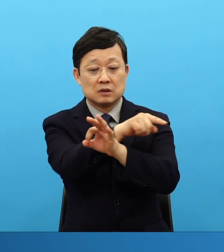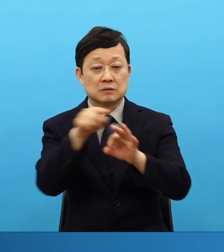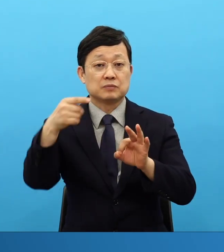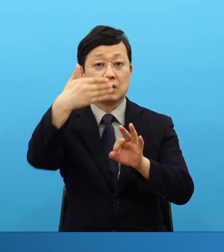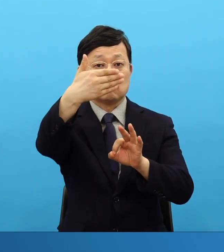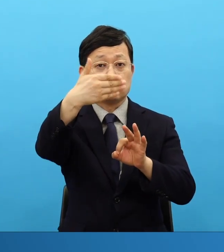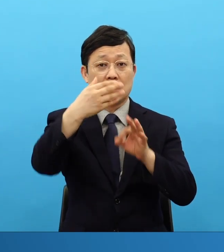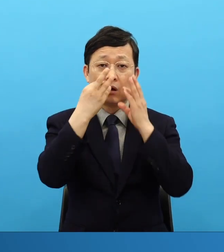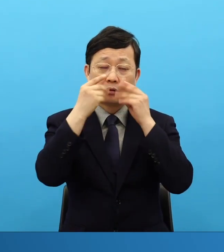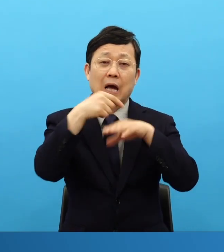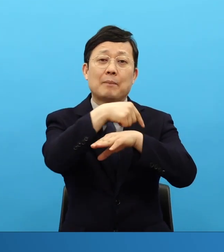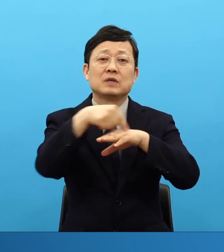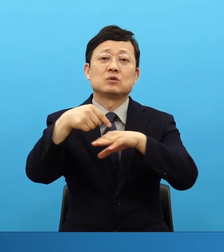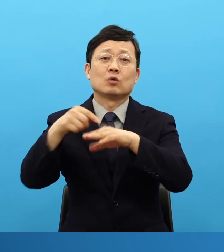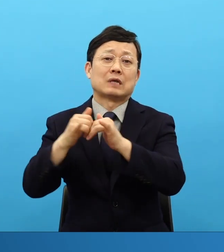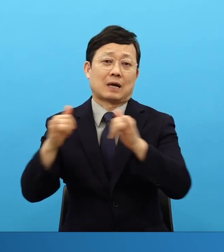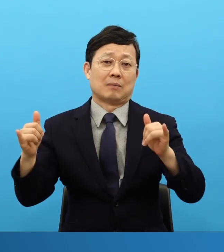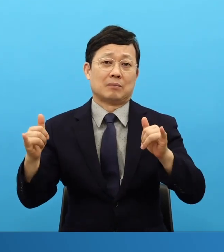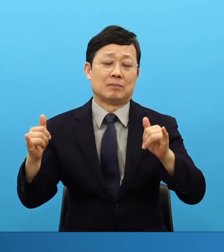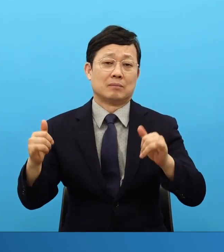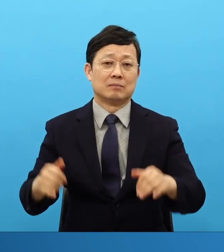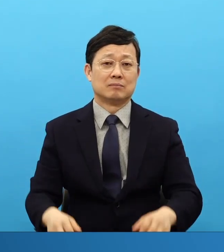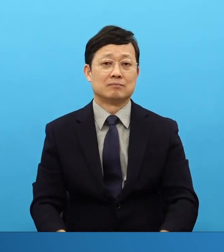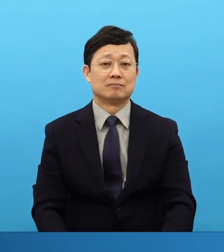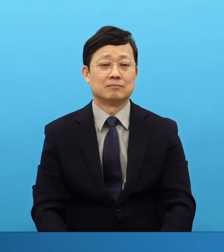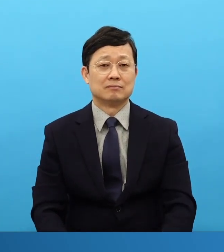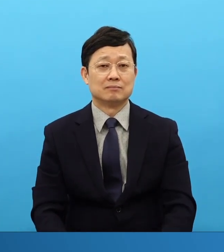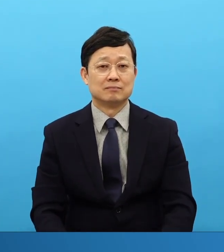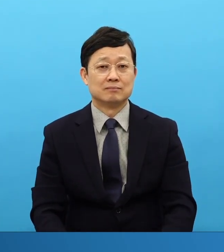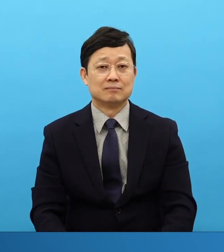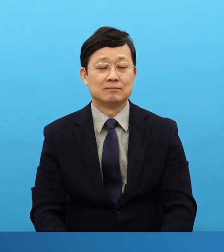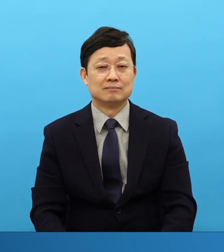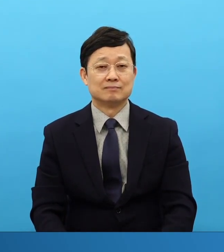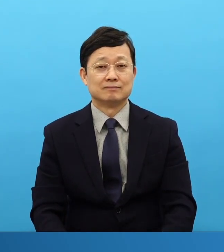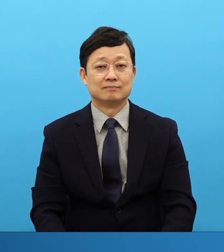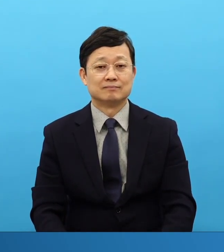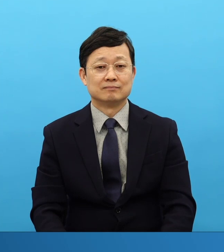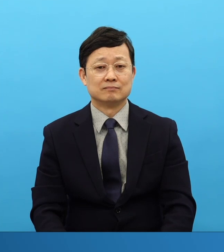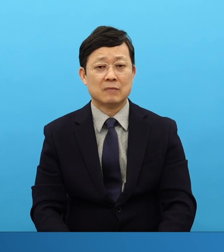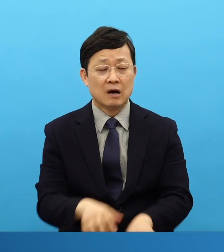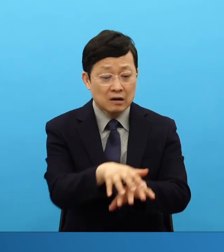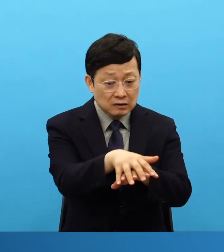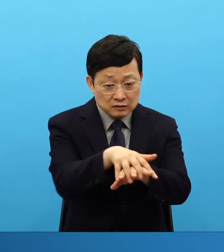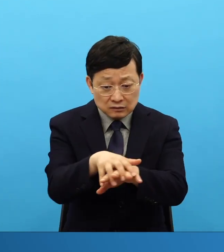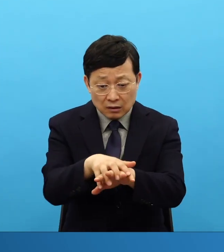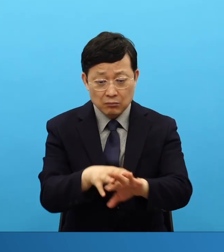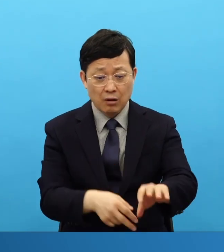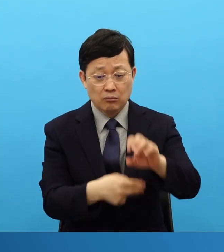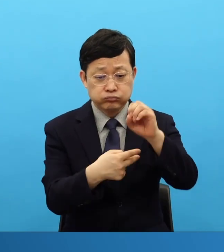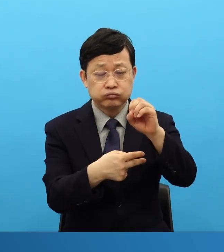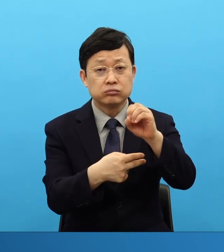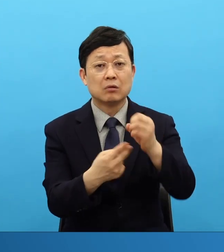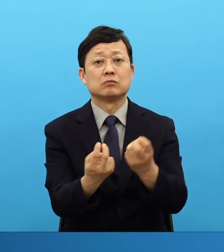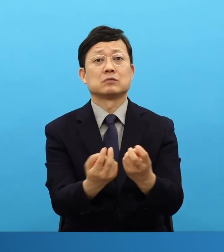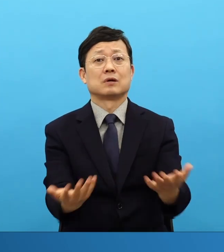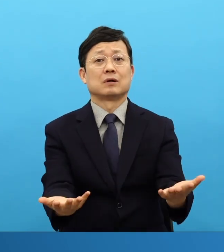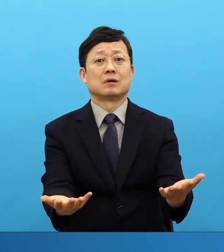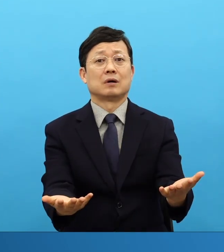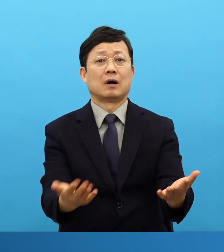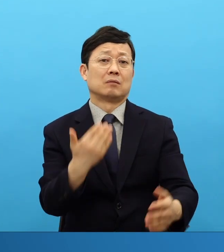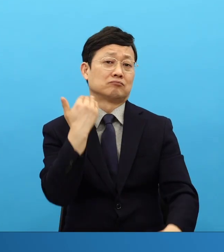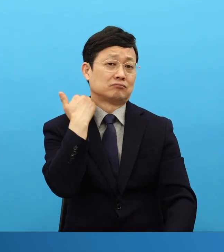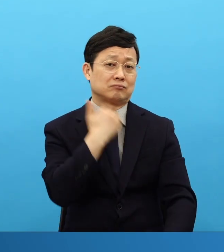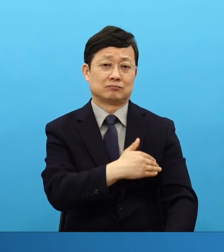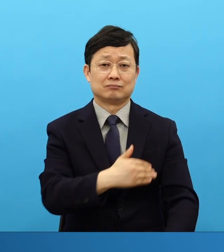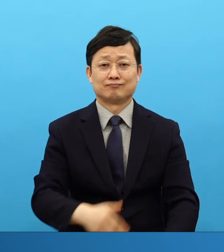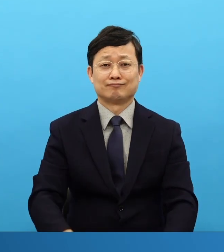so the United States, 90% of the church believers must be multi-ethnic. 이게 시스템이 전혀 없는데 될 수가 없죠. But without this